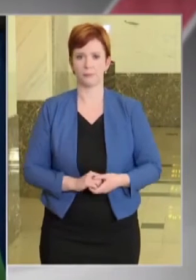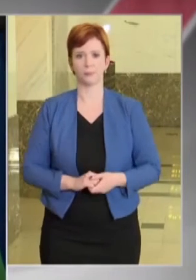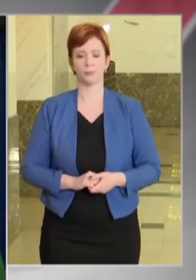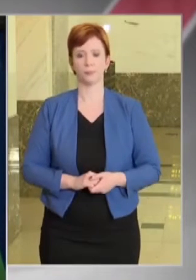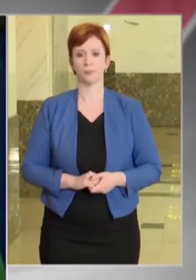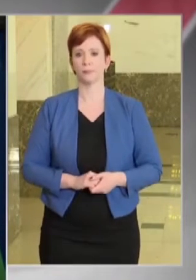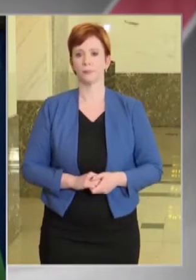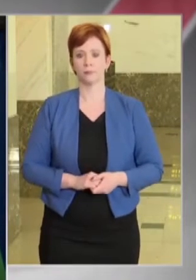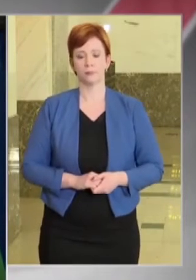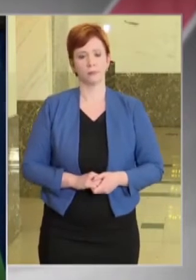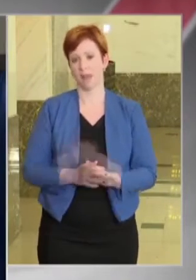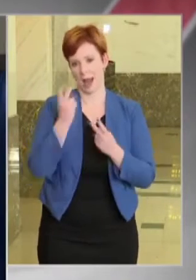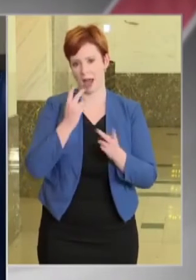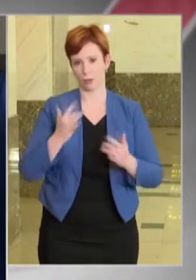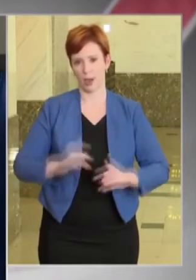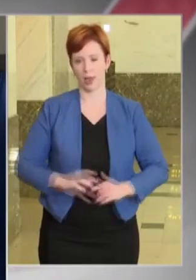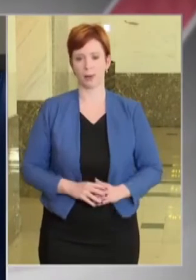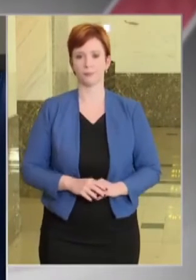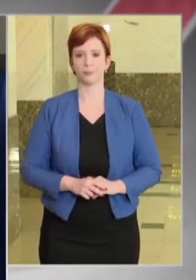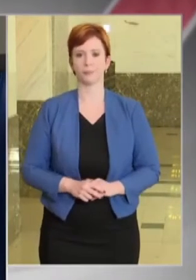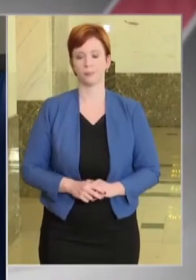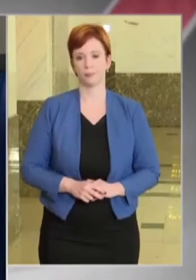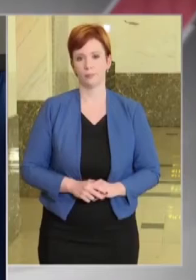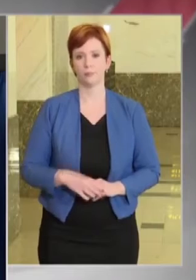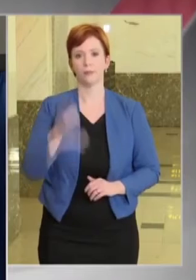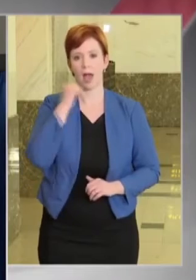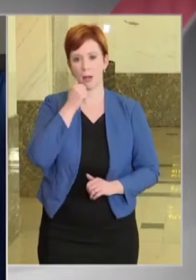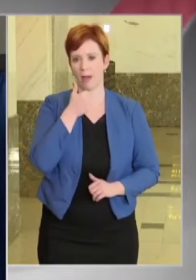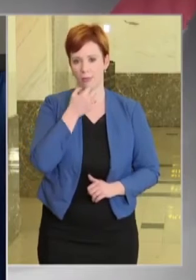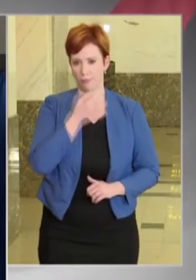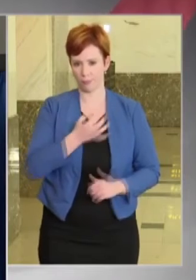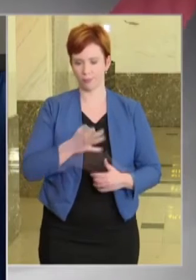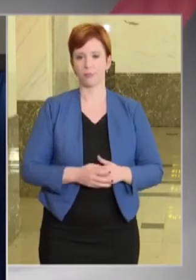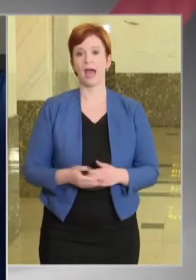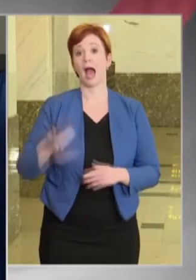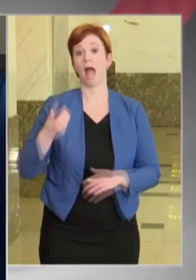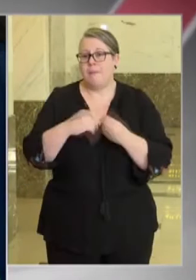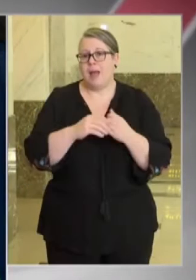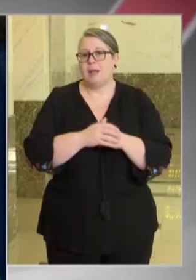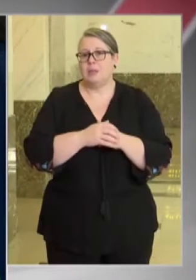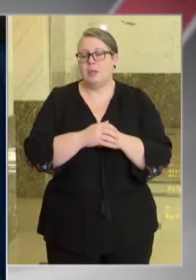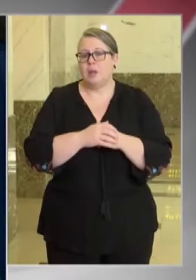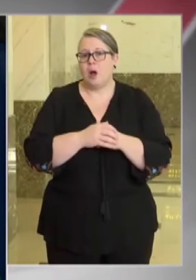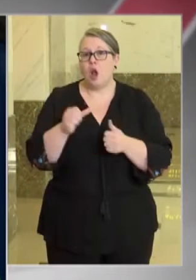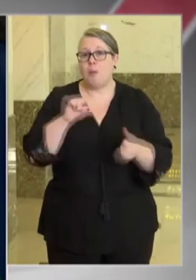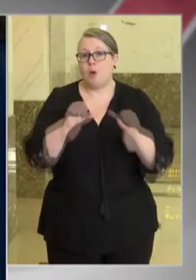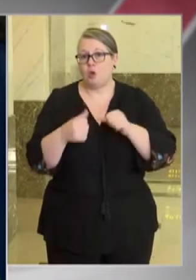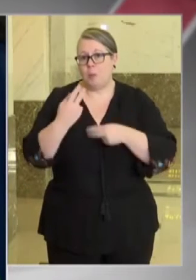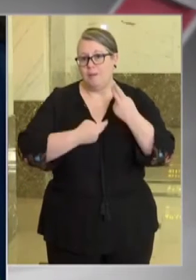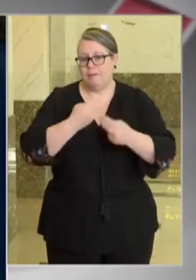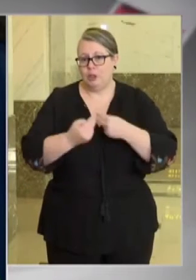is. Müller Cecília azt is hangsúlyozta, nehéz megmondani, hogy ki gyógyult ki a koronavírusból. A